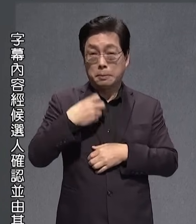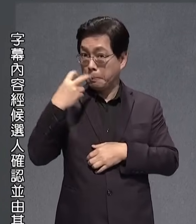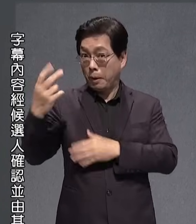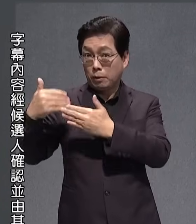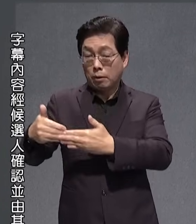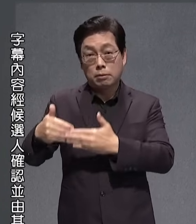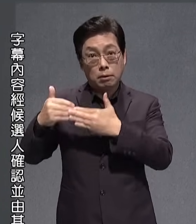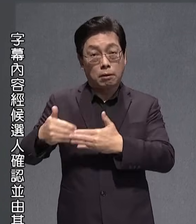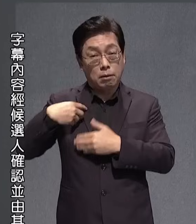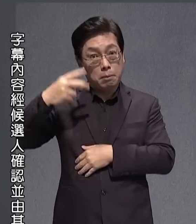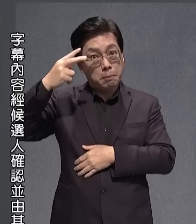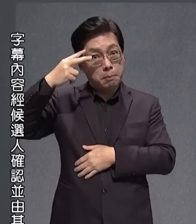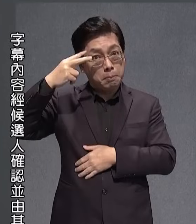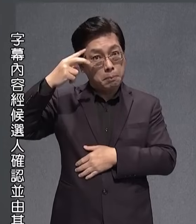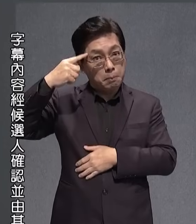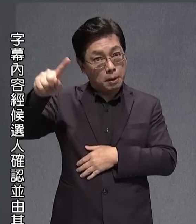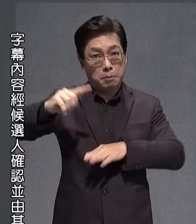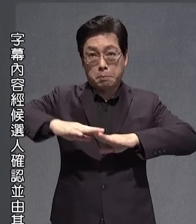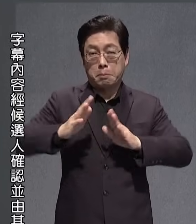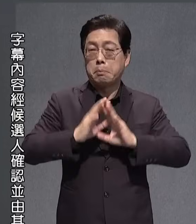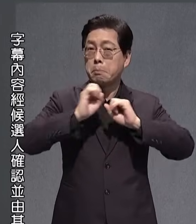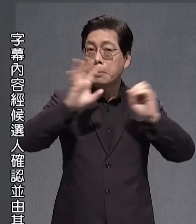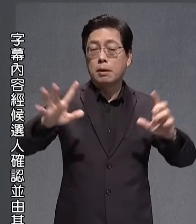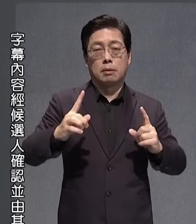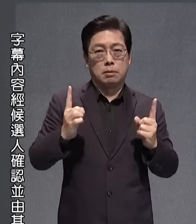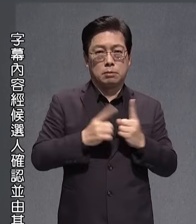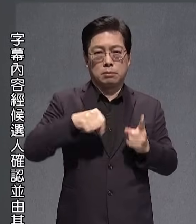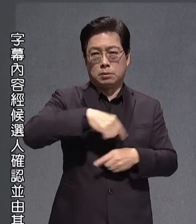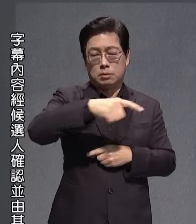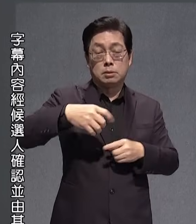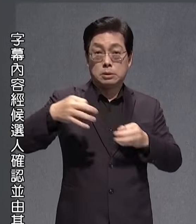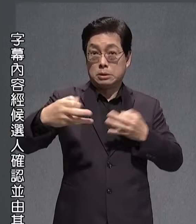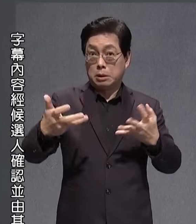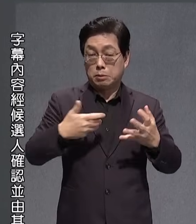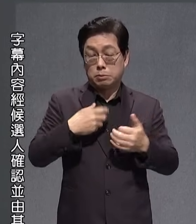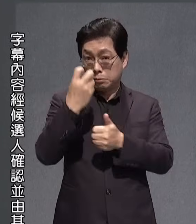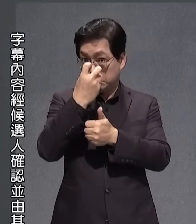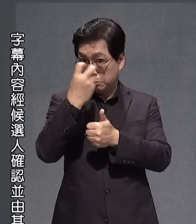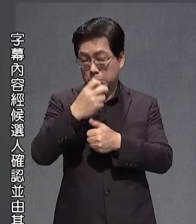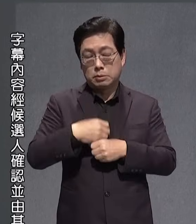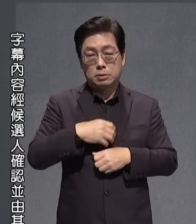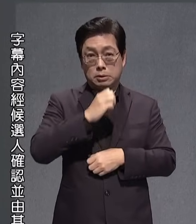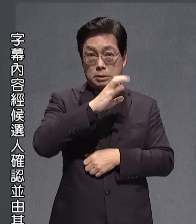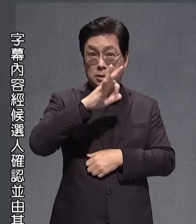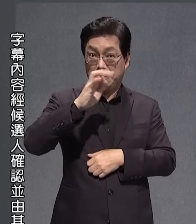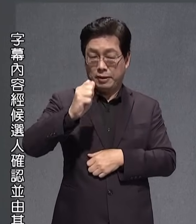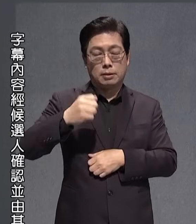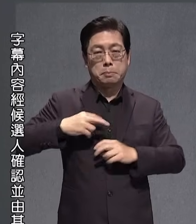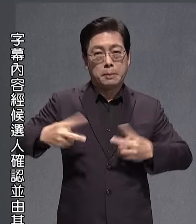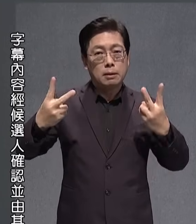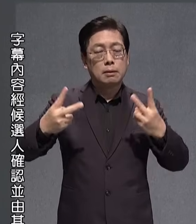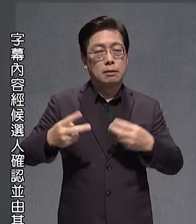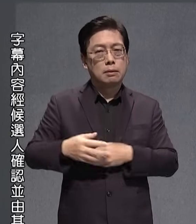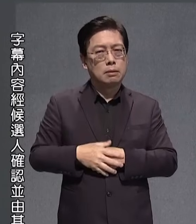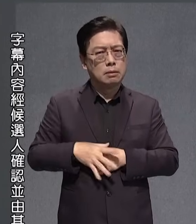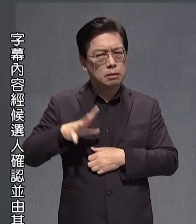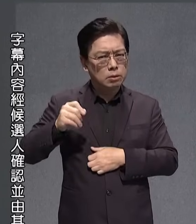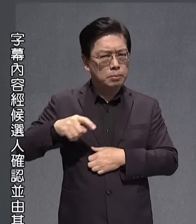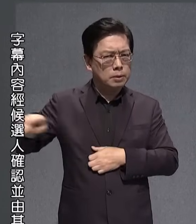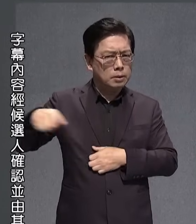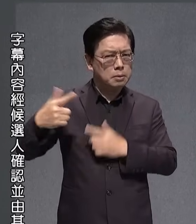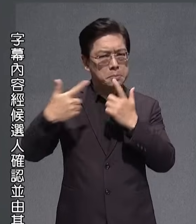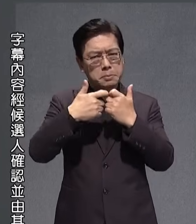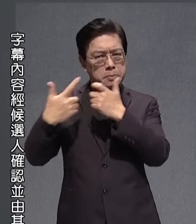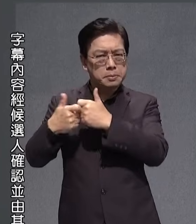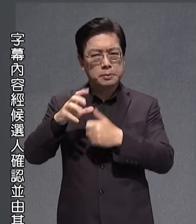天中国就商务部就公布对商务的调查，然后对 ECFA 就采取行动，有没有里应外